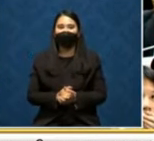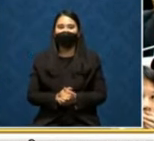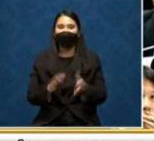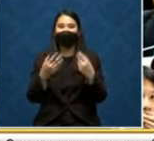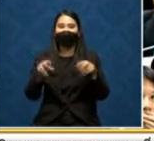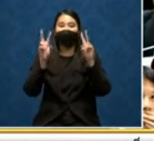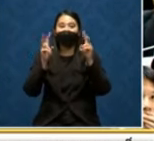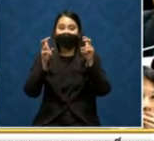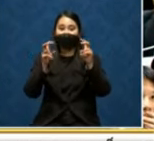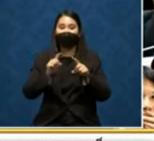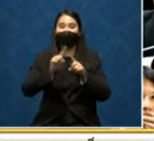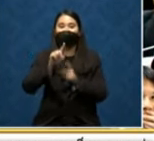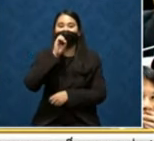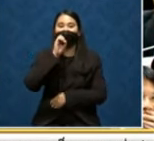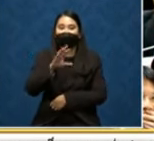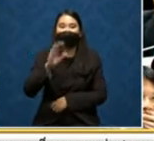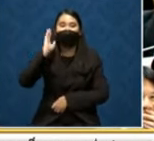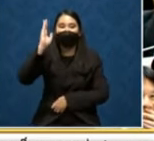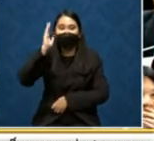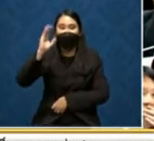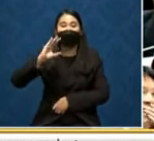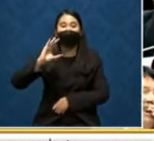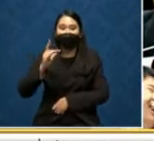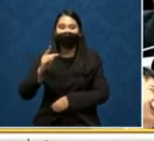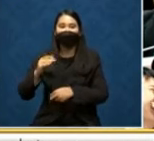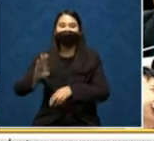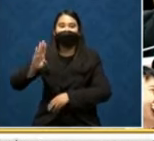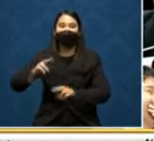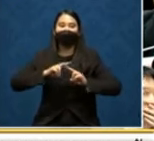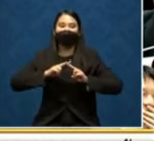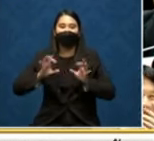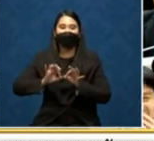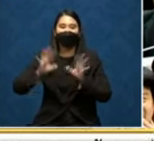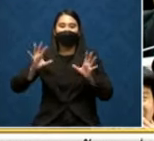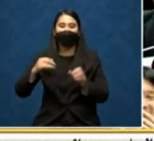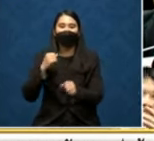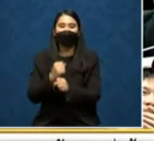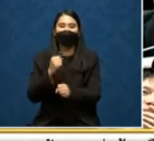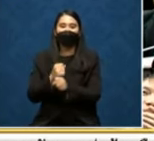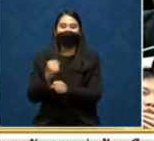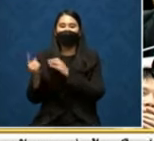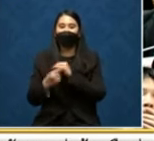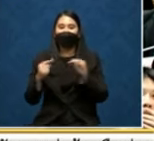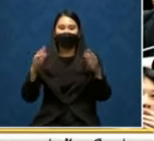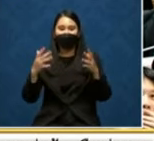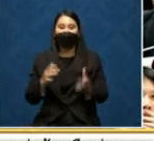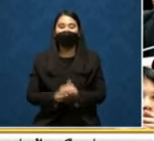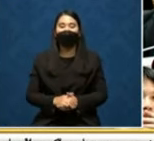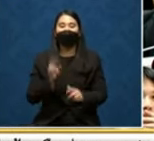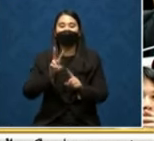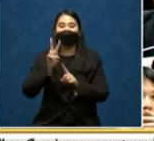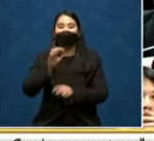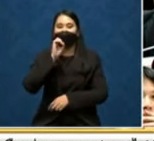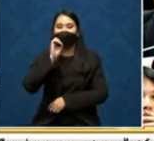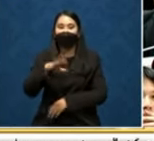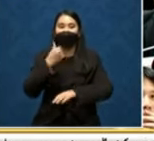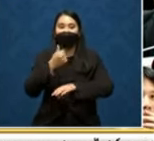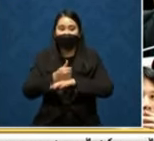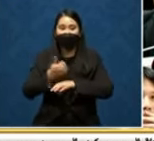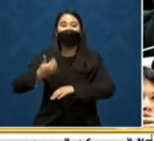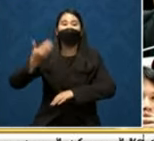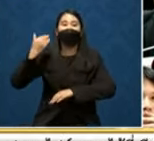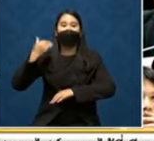หัวข้อย่อยของข้อ 1บอกนายชช้างเป็นเอกชนไม่สามารถดำเนินการใดๆได้ในข้อ 2บอกอธิบดี